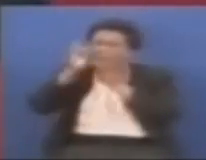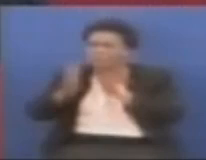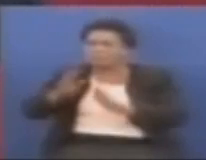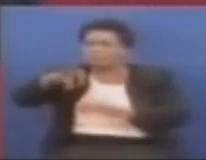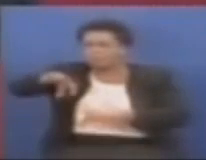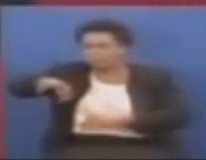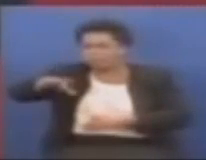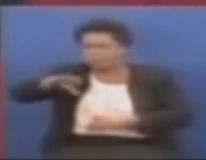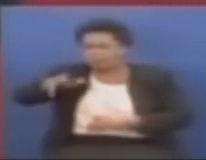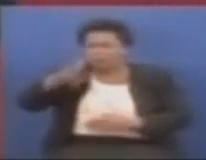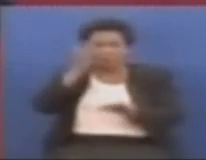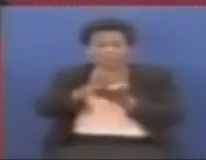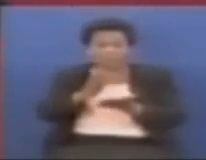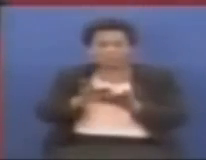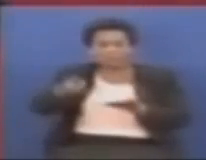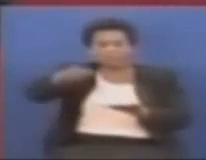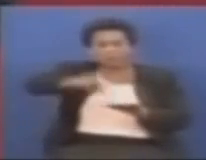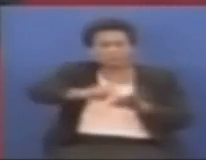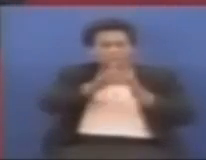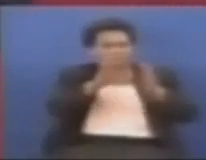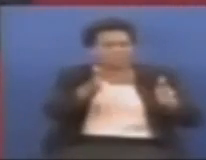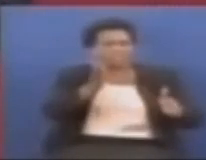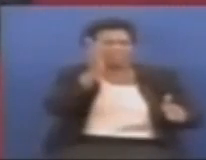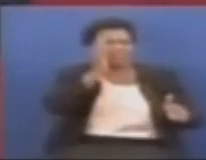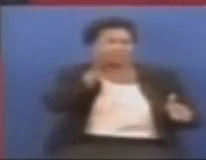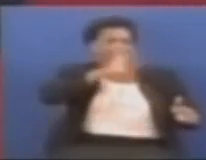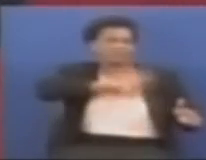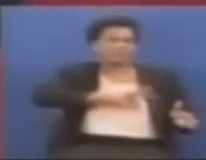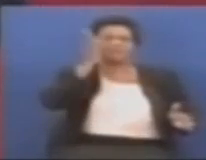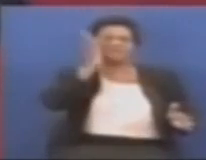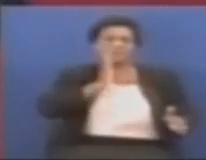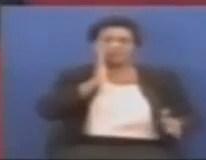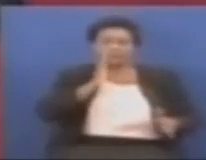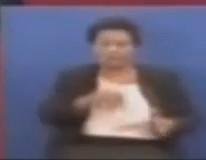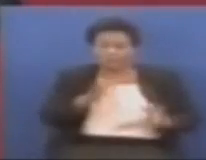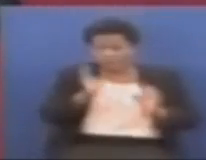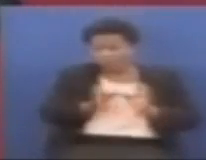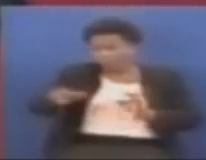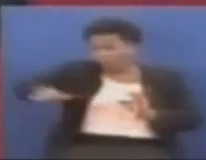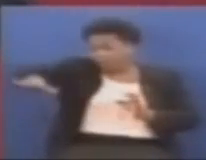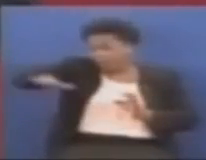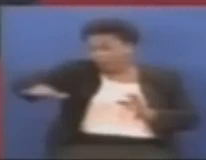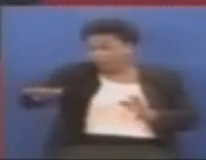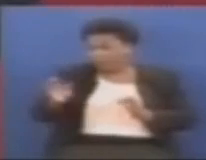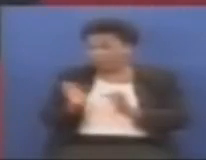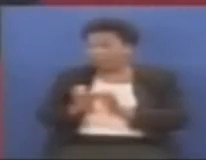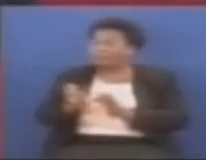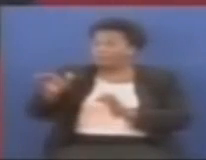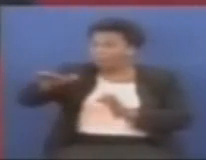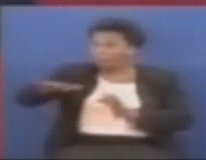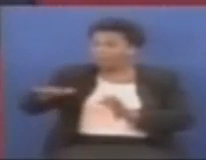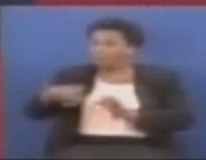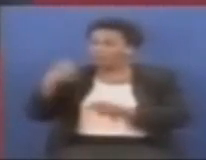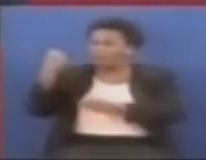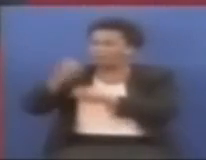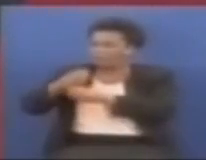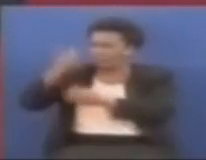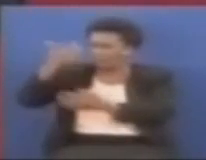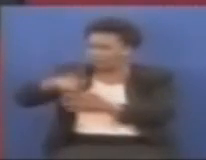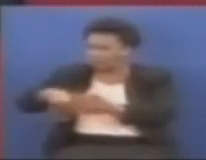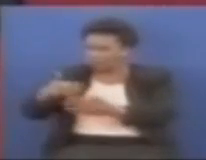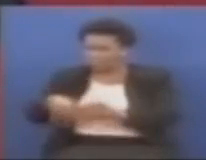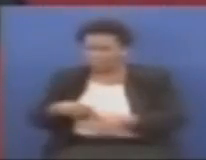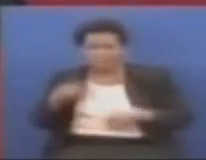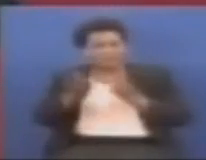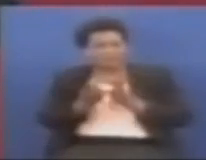kuongeza fursa za ajira kwa vijana kwa kutenga maeneo kwa ajili ya shughuli za uzalishaji na biashara, lakini pia kutoa kipaumbele kwa kununua bidhaa na